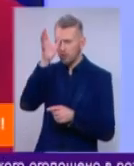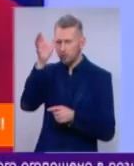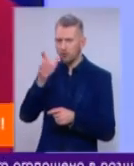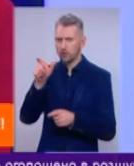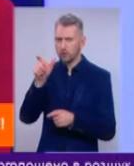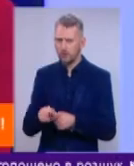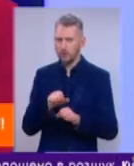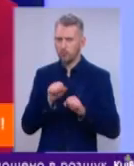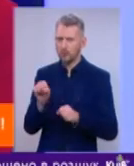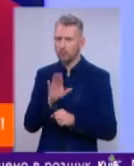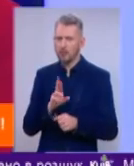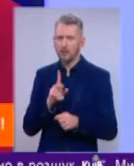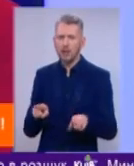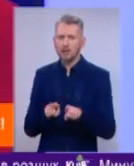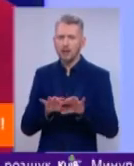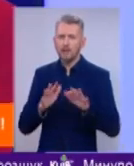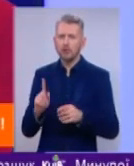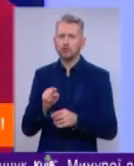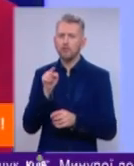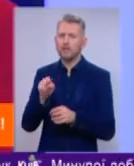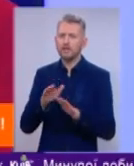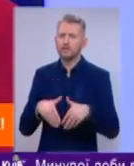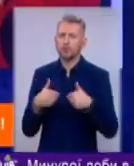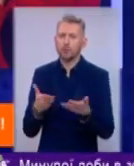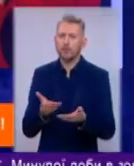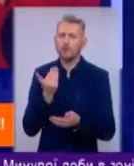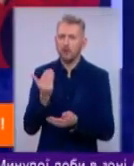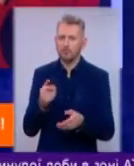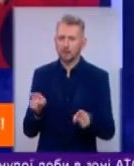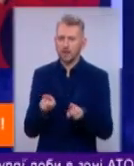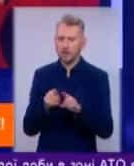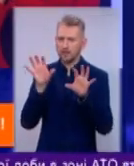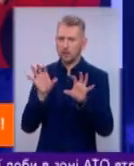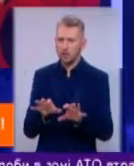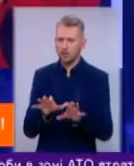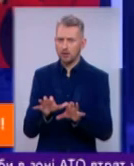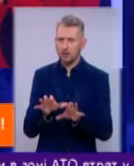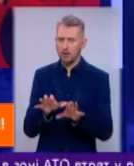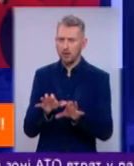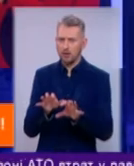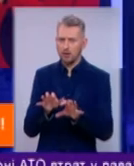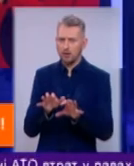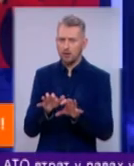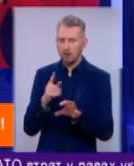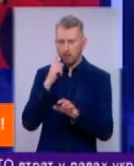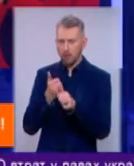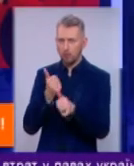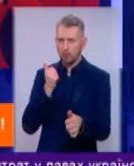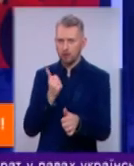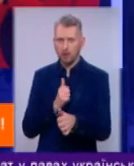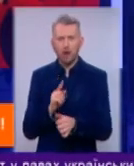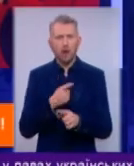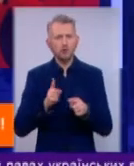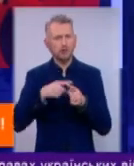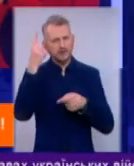чоловік, проєвропейський. Як так сталося, що він запропонував вам от такий от закон недовгий? А що ти за міф про те, що в